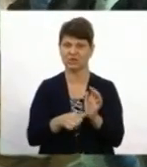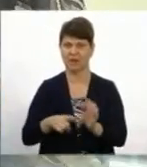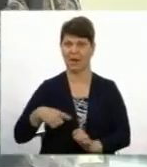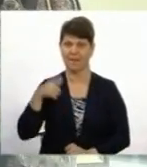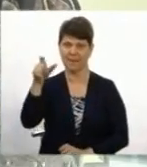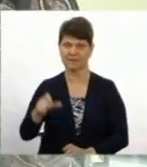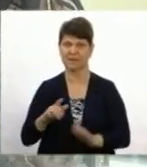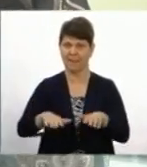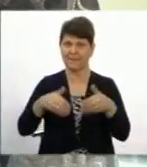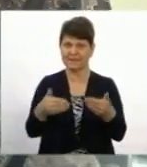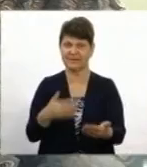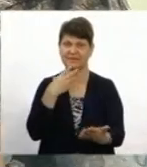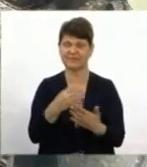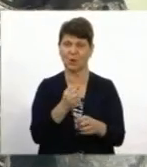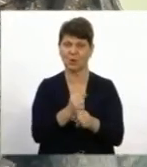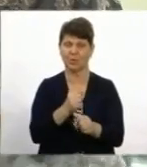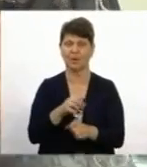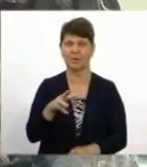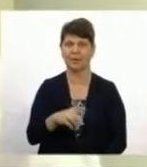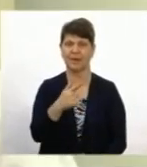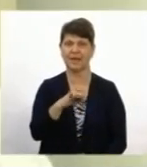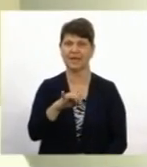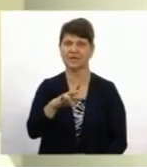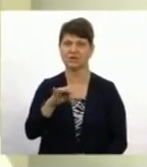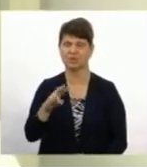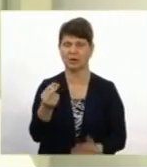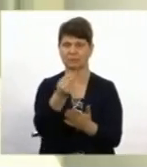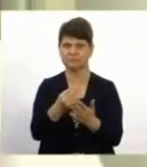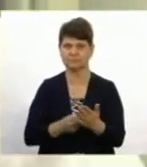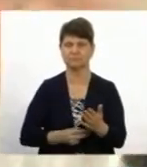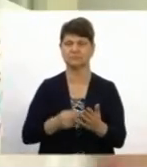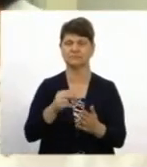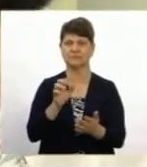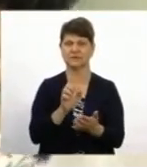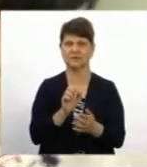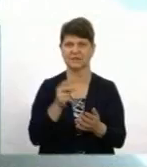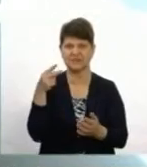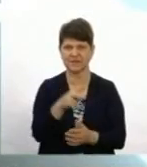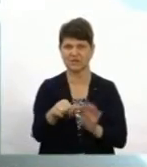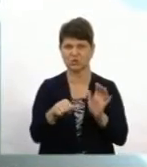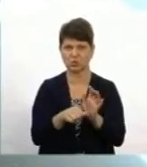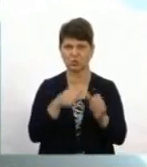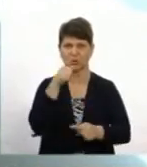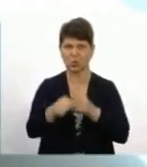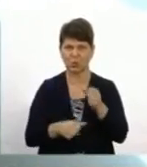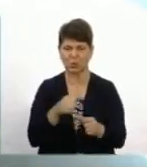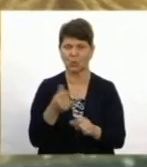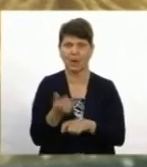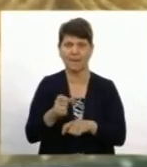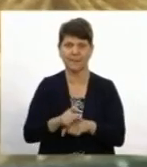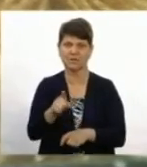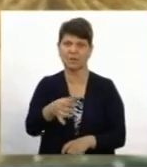які представили свої роботи, і Марина Гринчик. Писанкарством займається з 2006 року. Найбільше